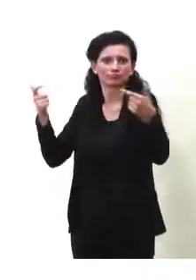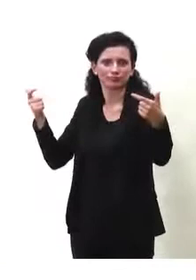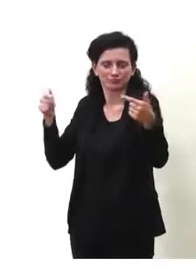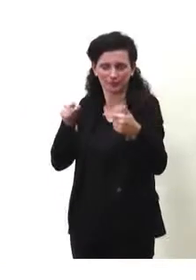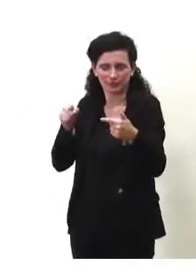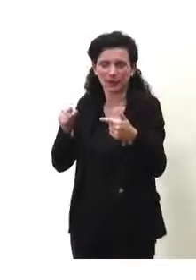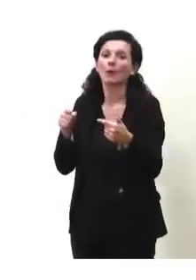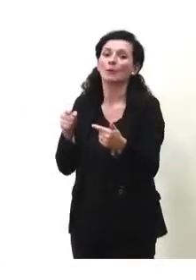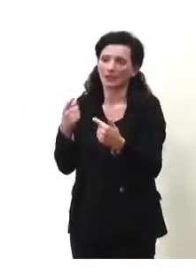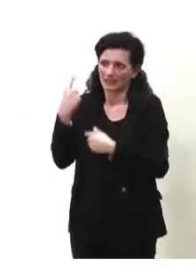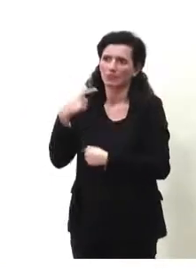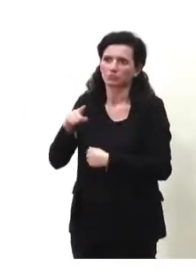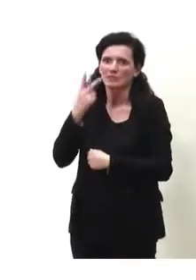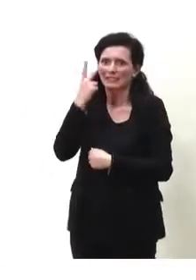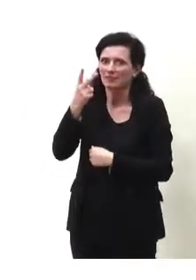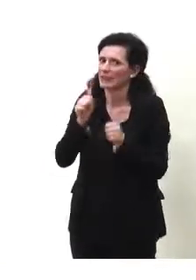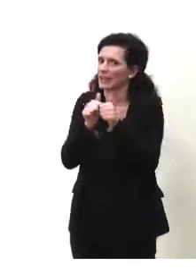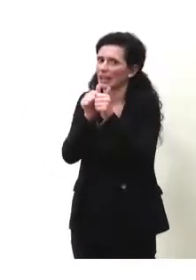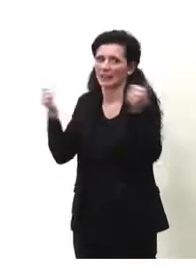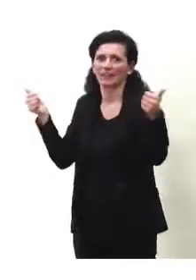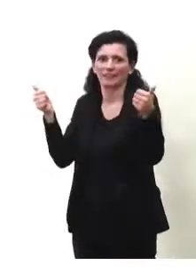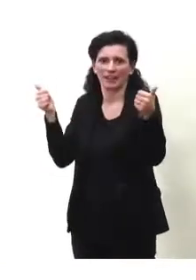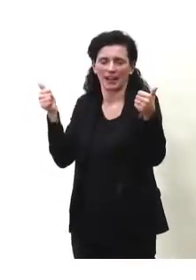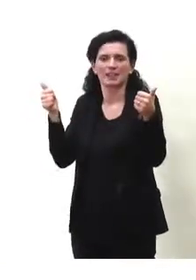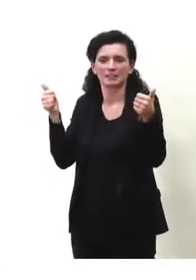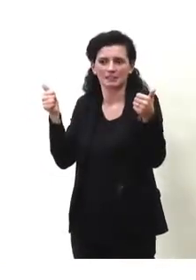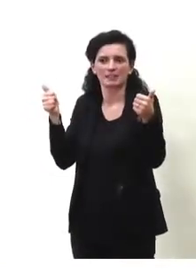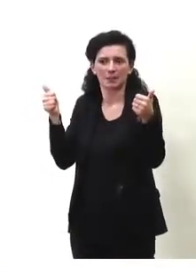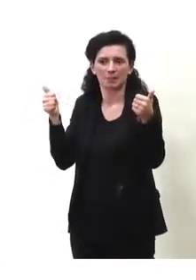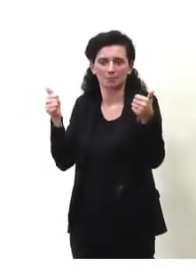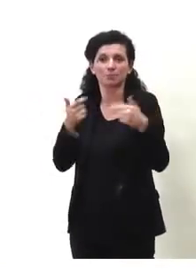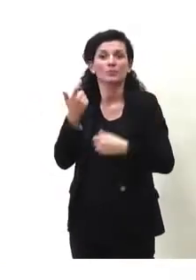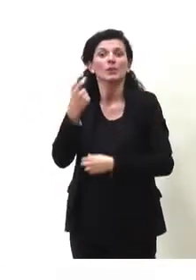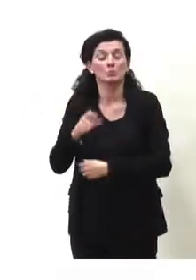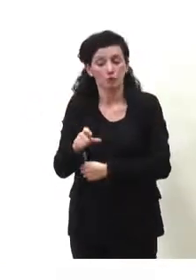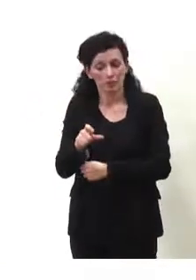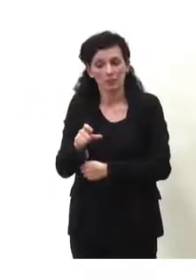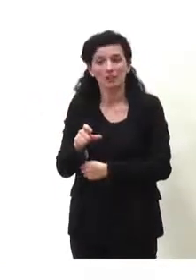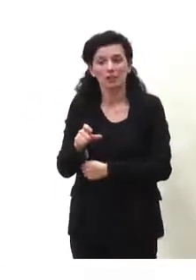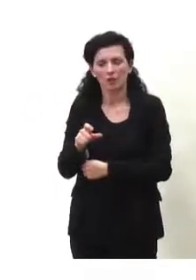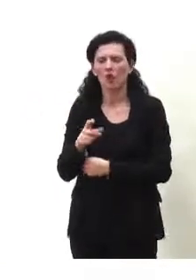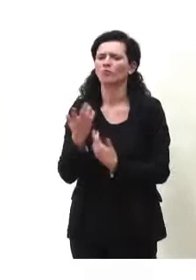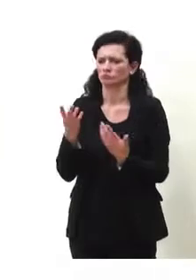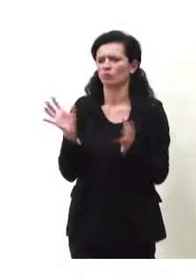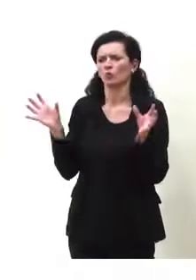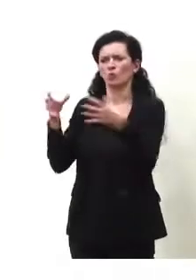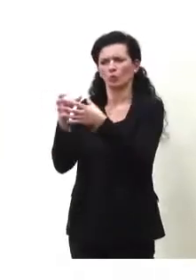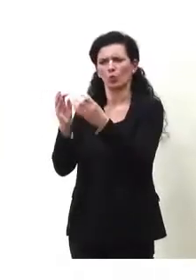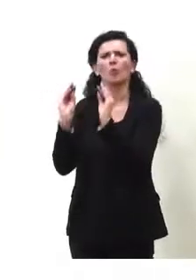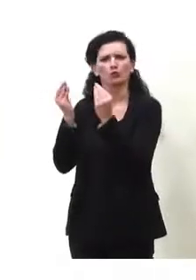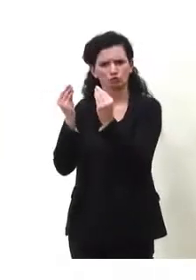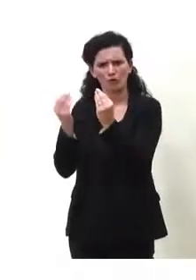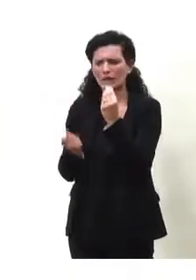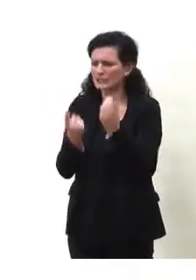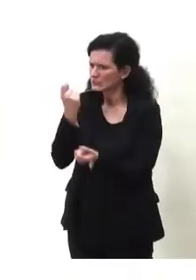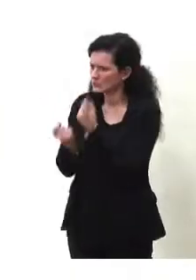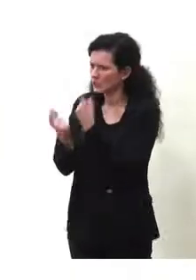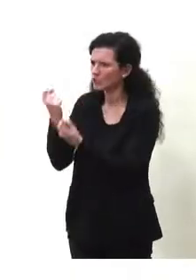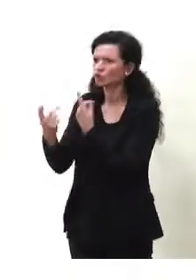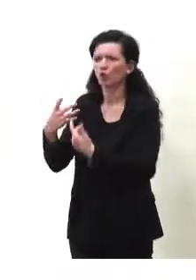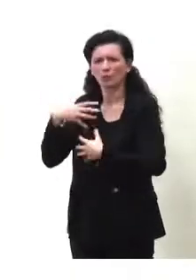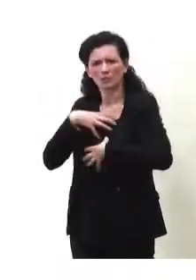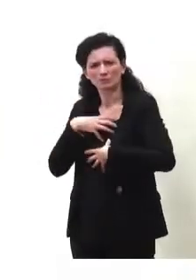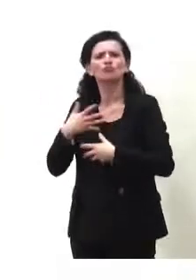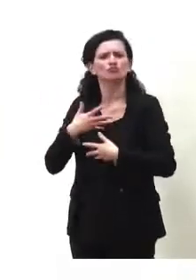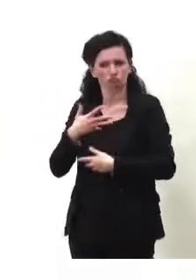dobbiamo aspettare, un disallineamento in quei casi, perché è vero che anche i giovani sviluppano sintomi e quindi l'RT